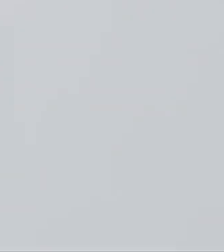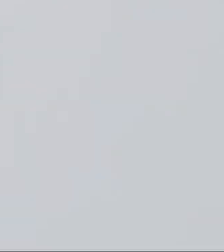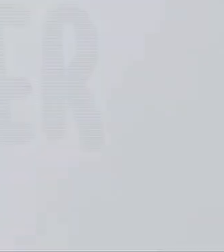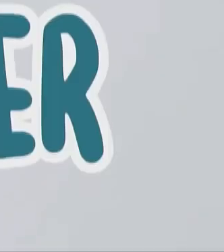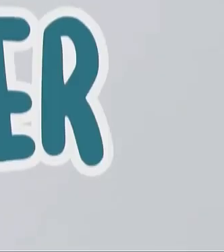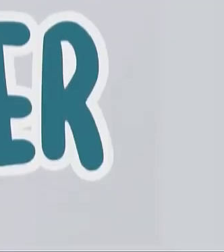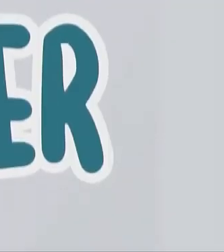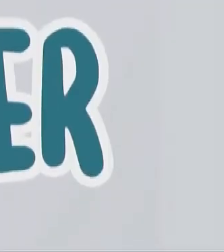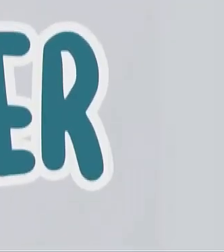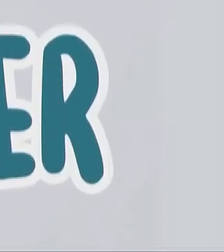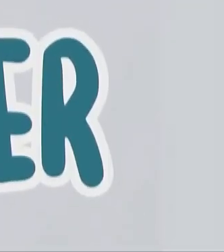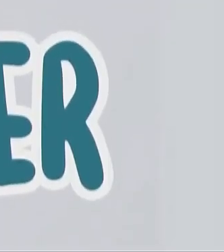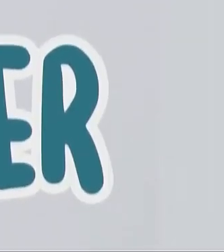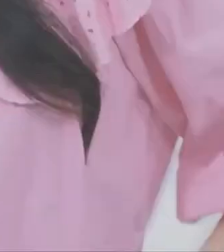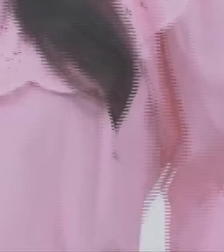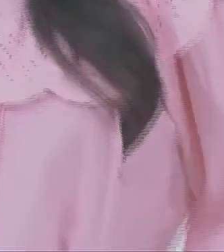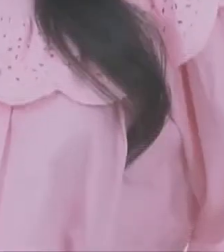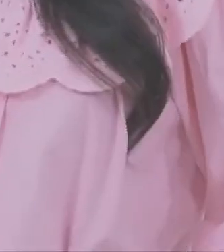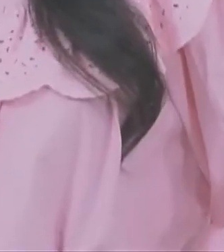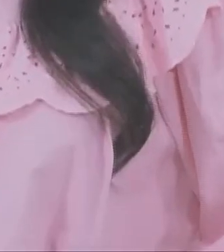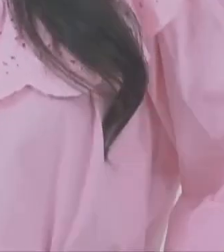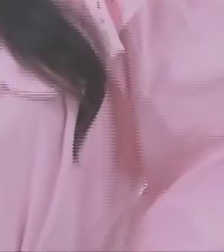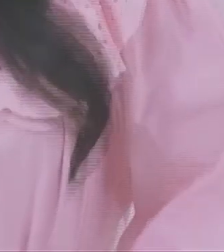Gowa Oke